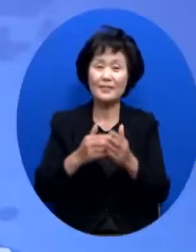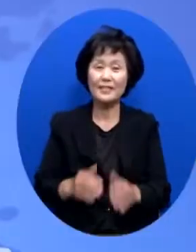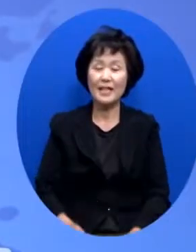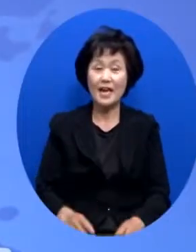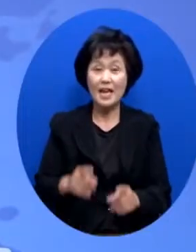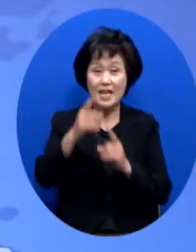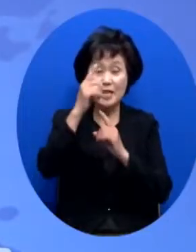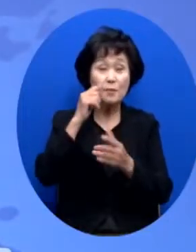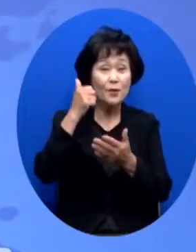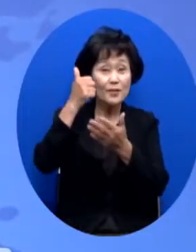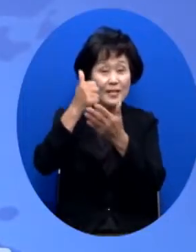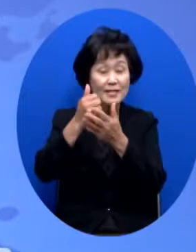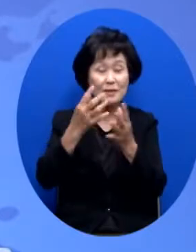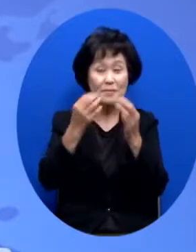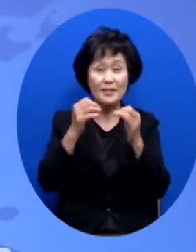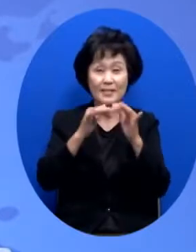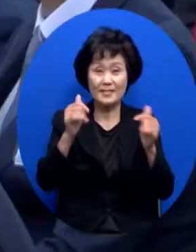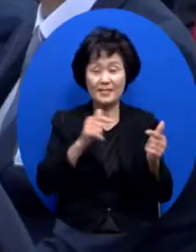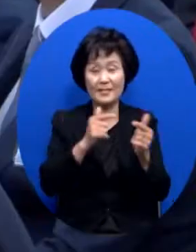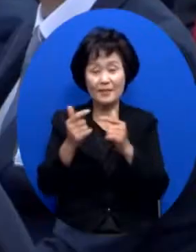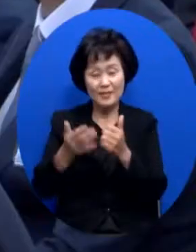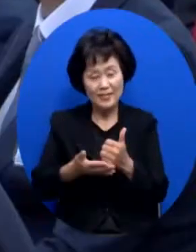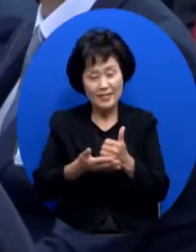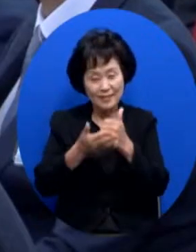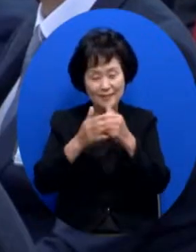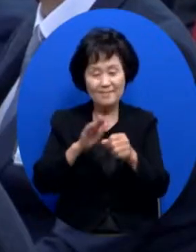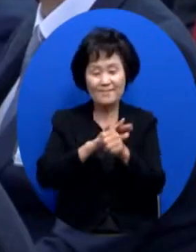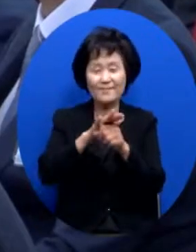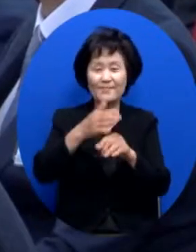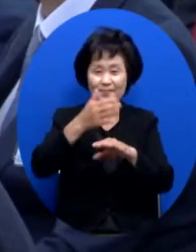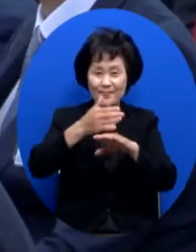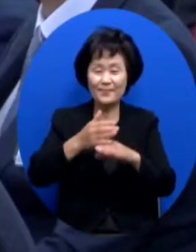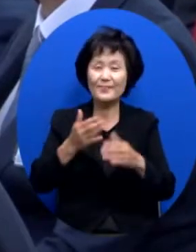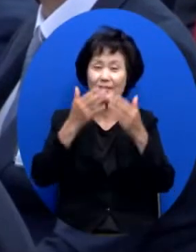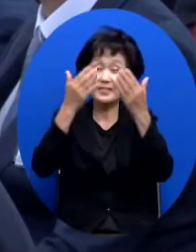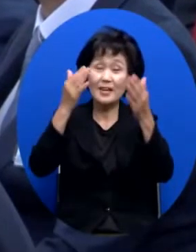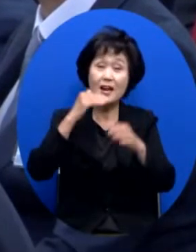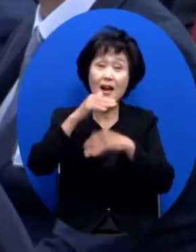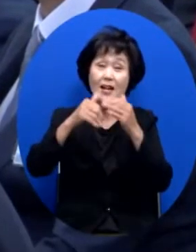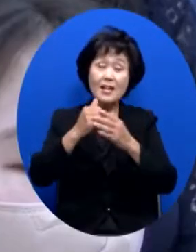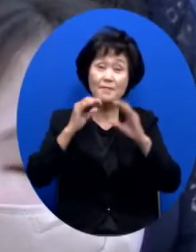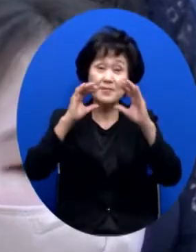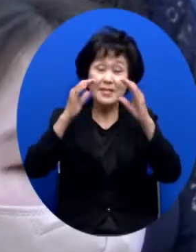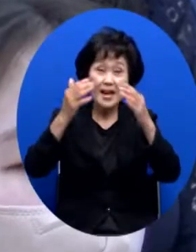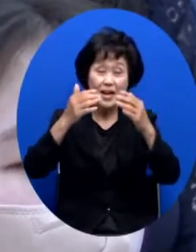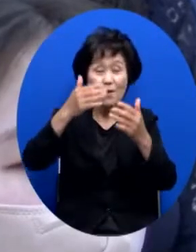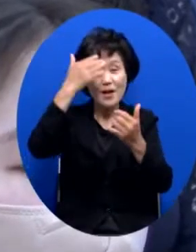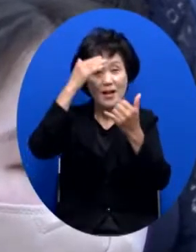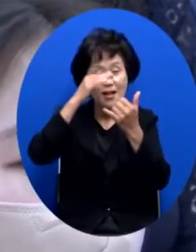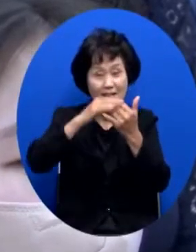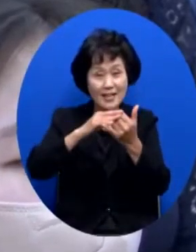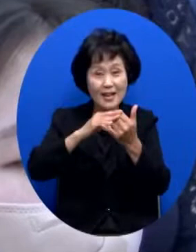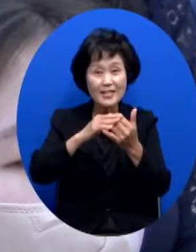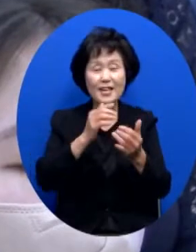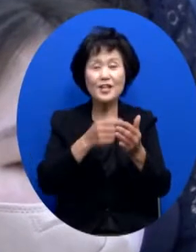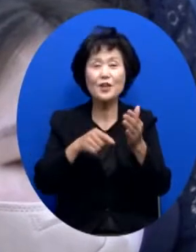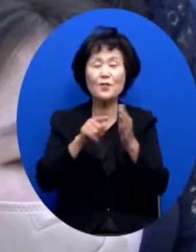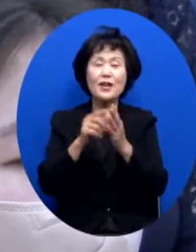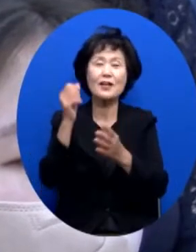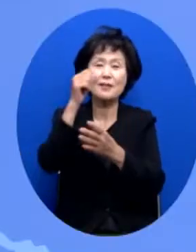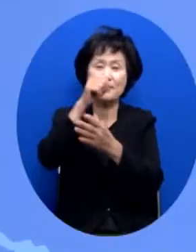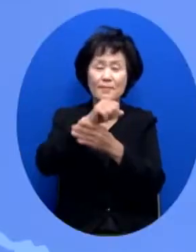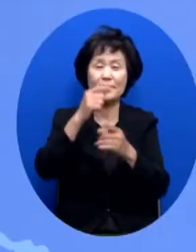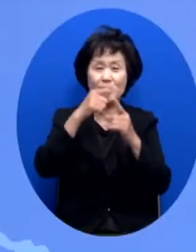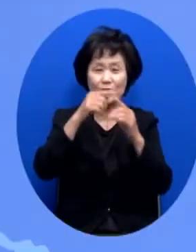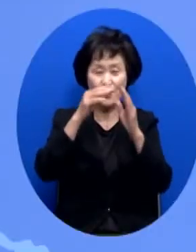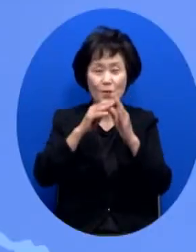이수영 목사는 많은 이들의 섬김과 사랑에 감사하다며 하나님 나라와 다음 세대 회복을 위해 열매 맺는 교회가 되자고